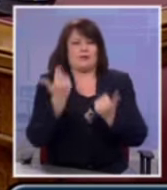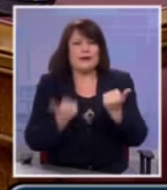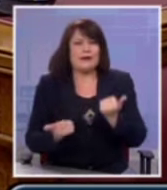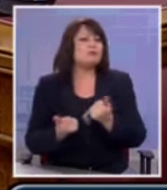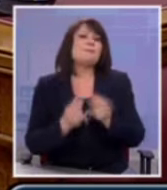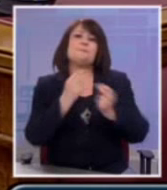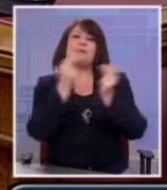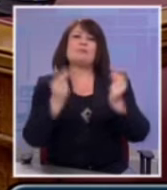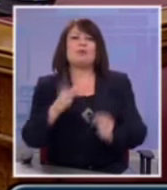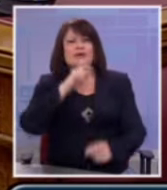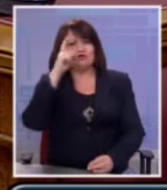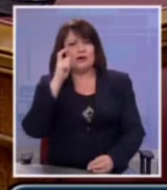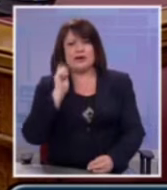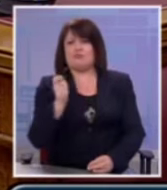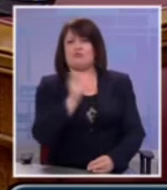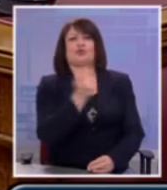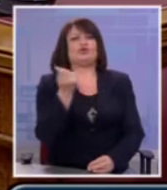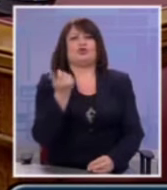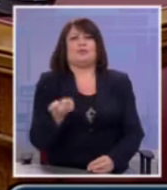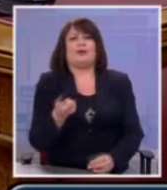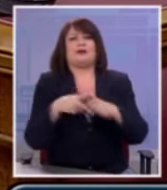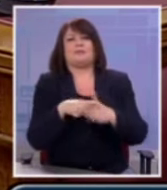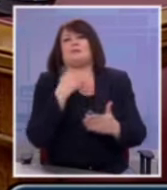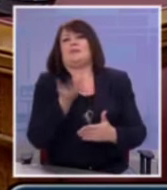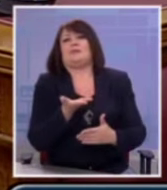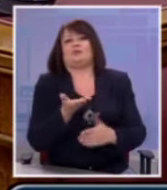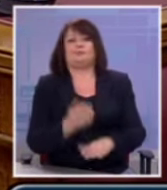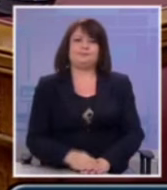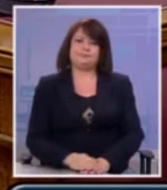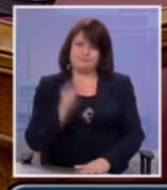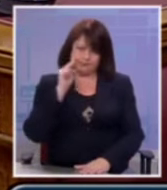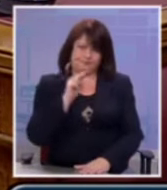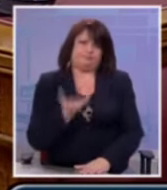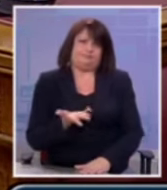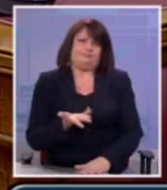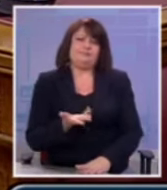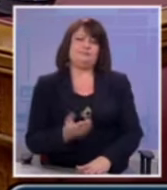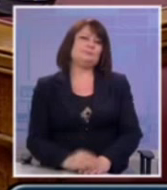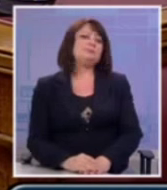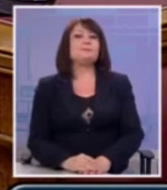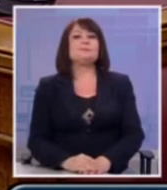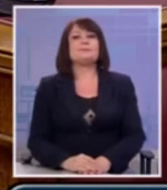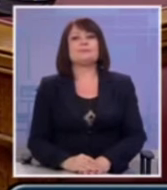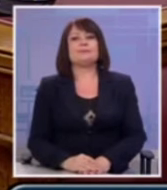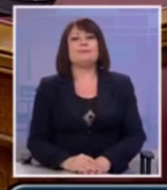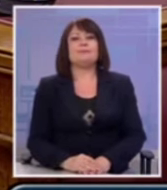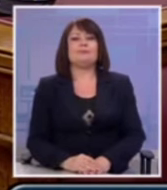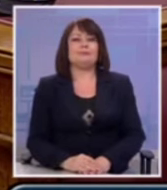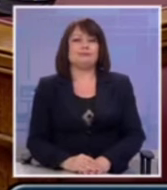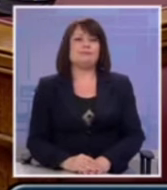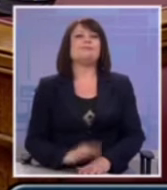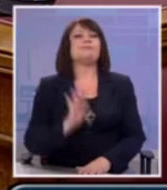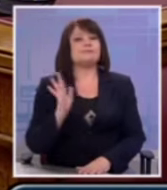και επομένως δύσκολα χρηματοδοτούν την οικονομία, και εξάλλου αυτό φαίνεται ξεκάθαρα από το γεγονός ότι ενώ